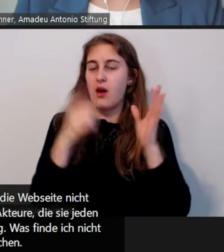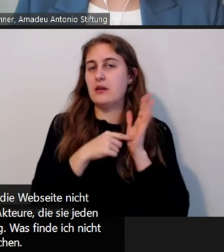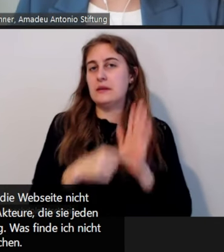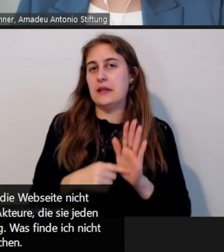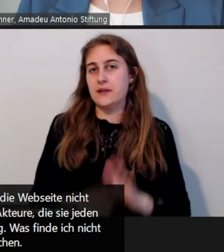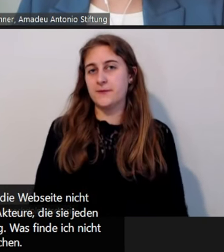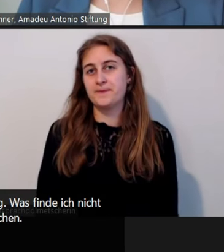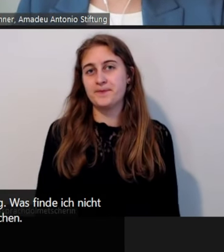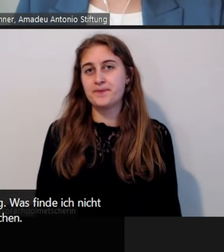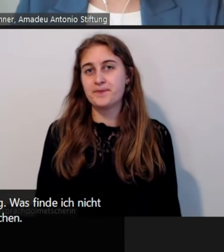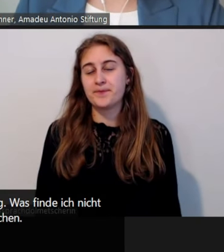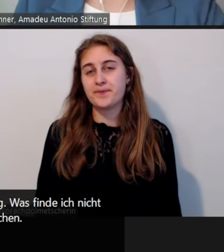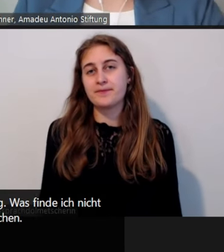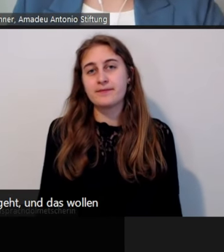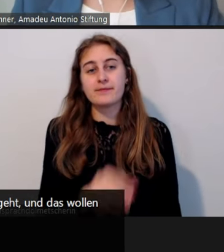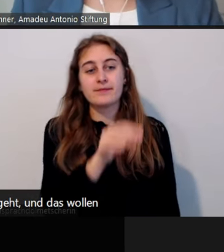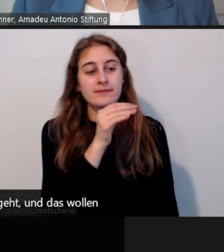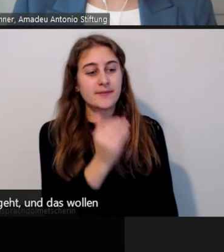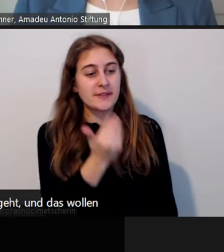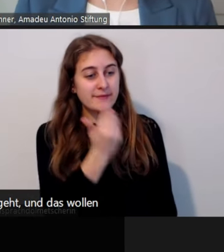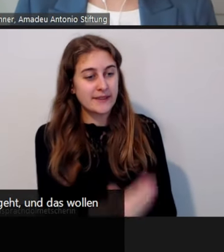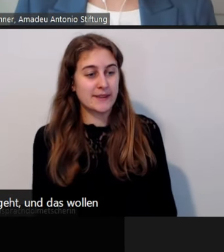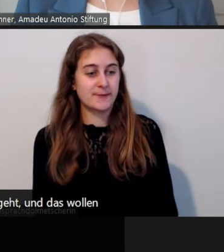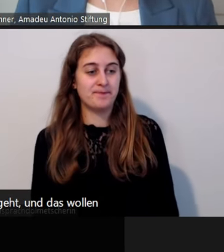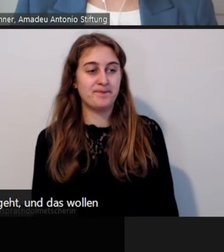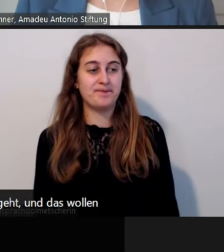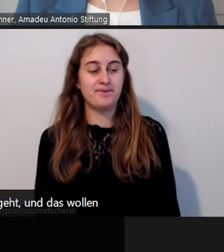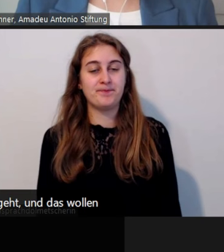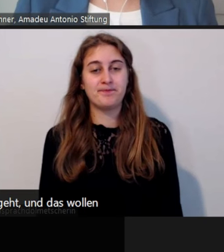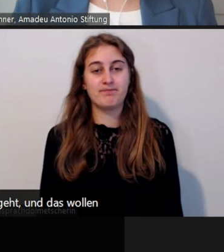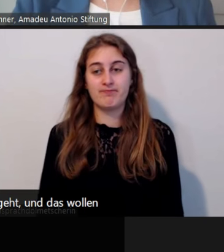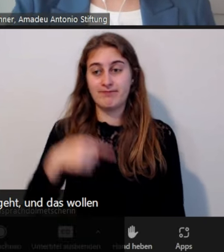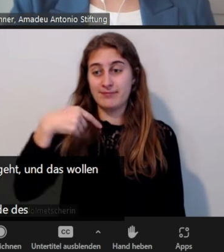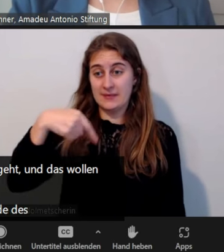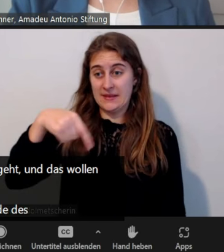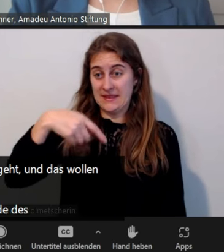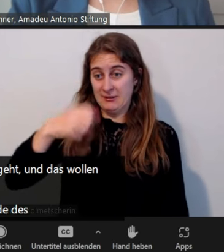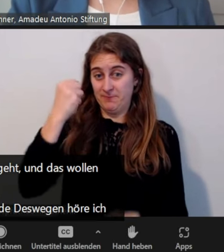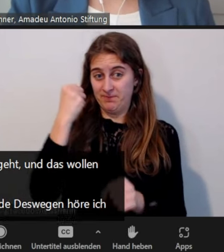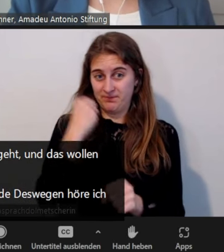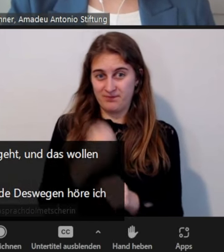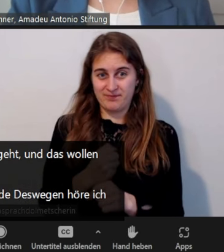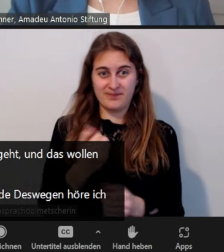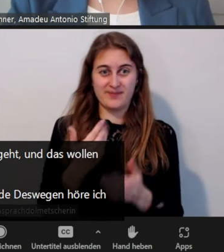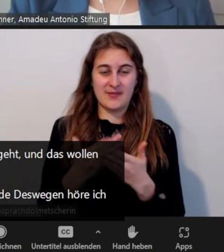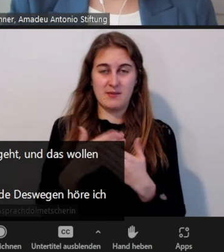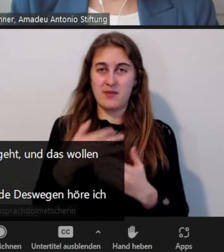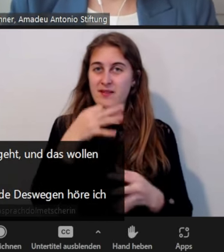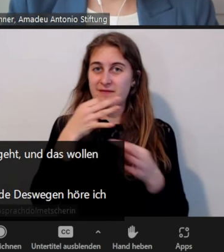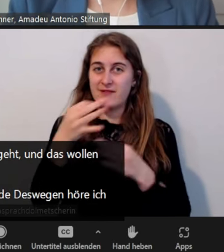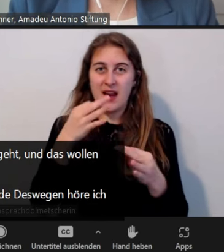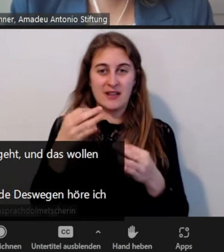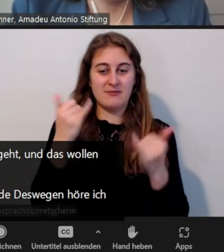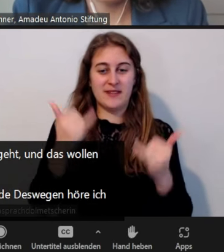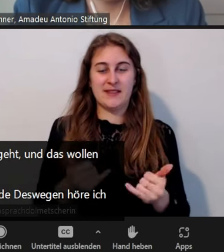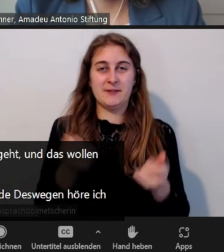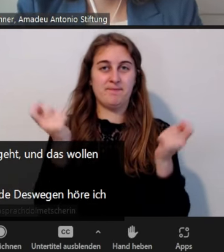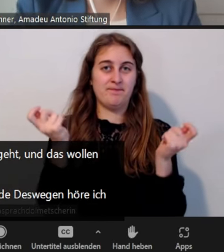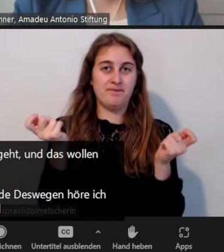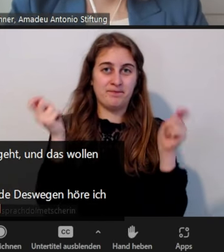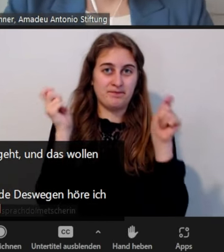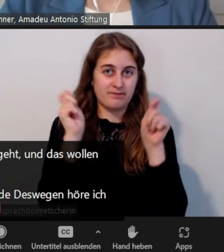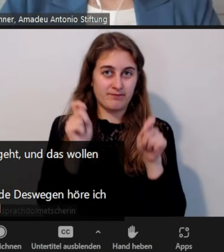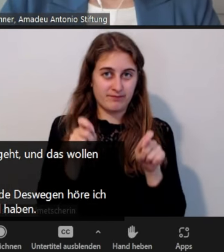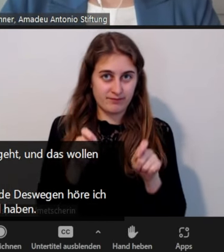Ja, vielen Dank bis hierhin. Wir sind gleich am Ende, deswegen höre ich jetzt auf mit den Fragen, die wir noch in dem Tool